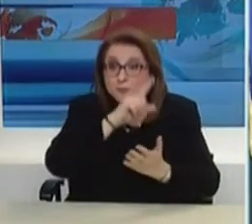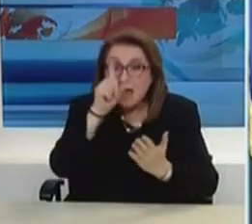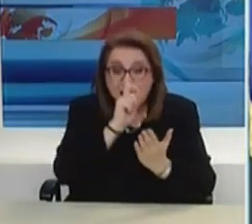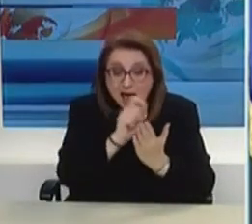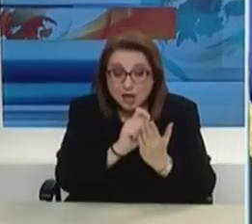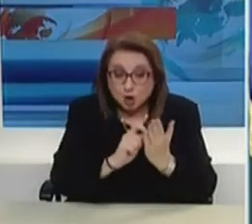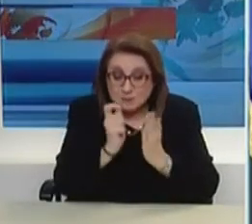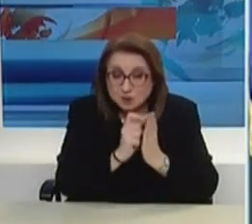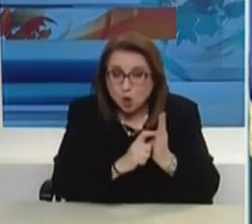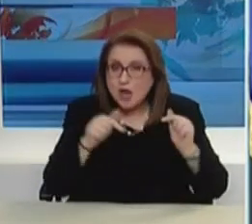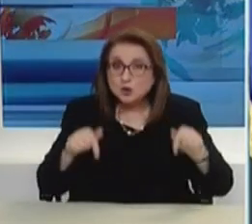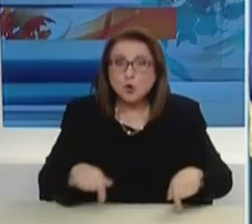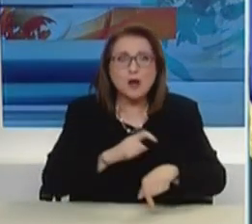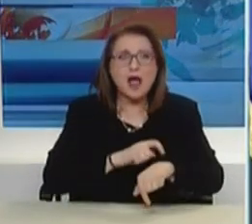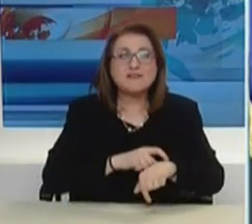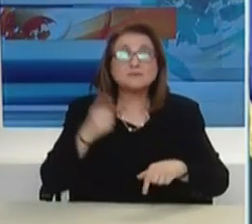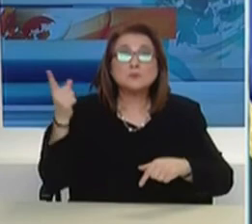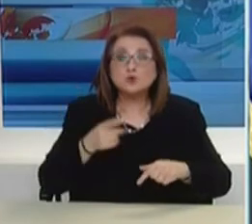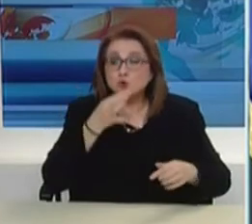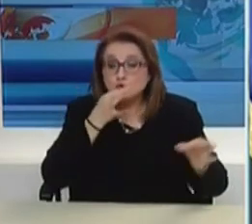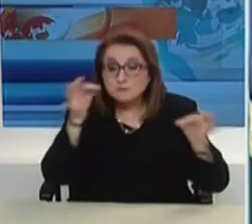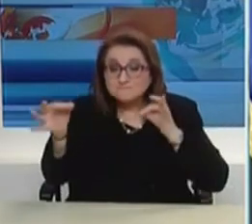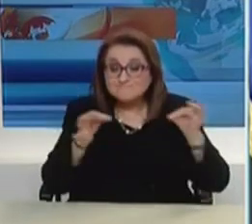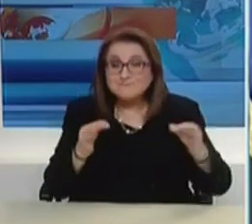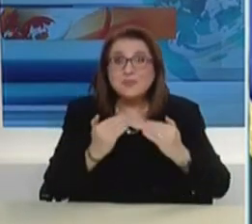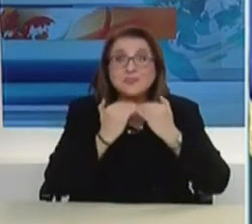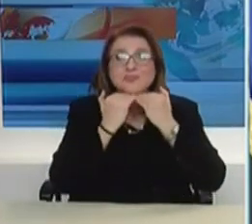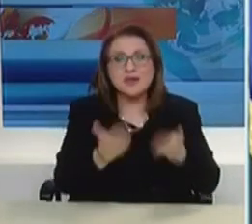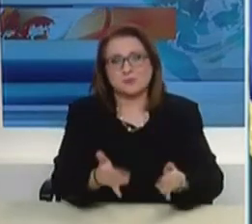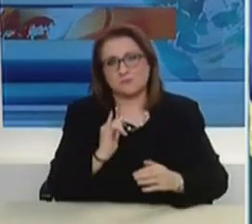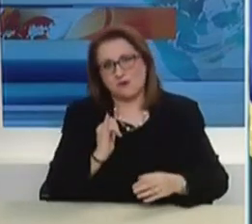τότε συμπτώματα. Αυτές οι μελέτες τότε θα μας καθοδηγήσουν για το τι